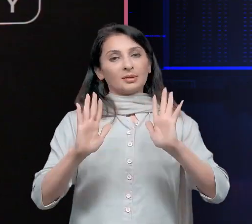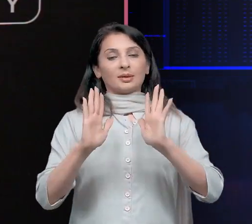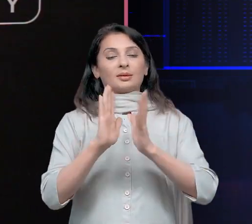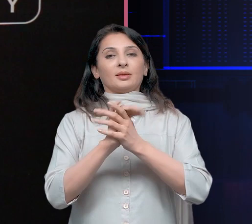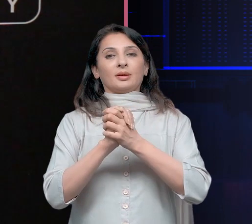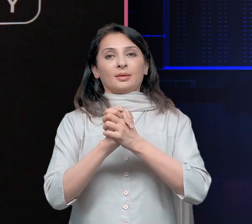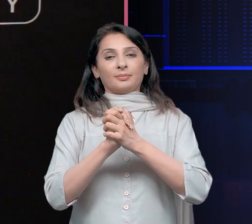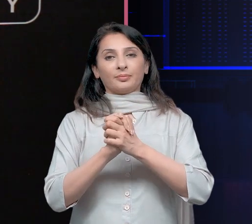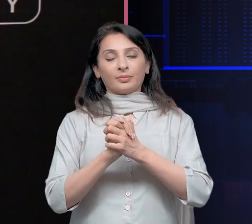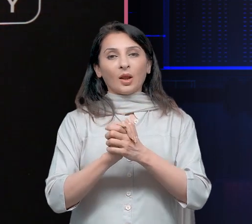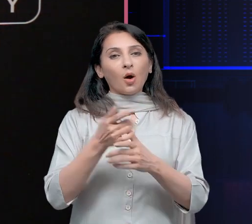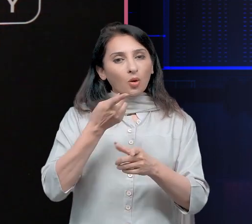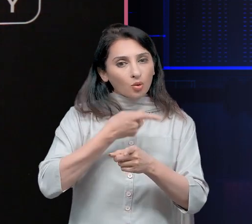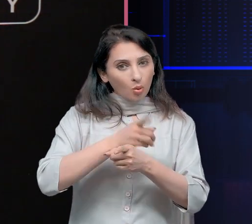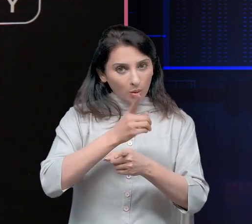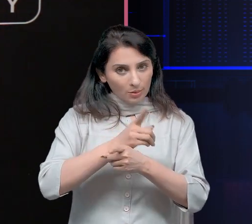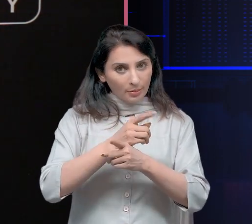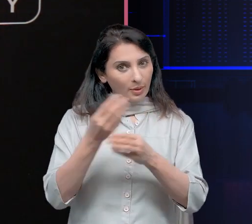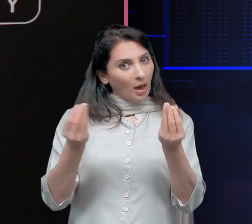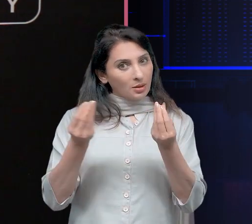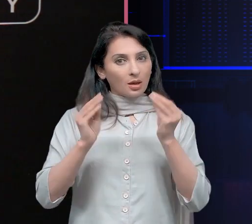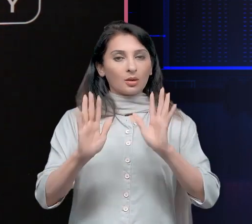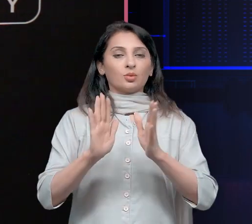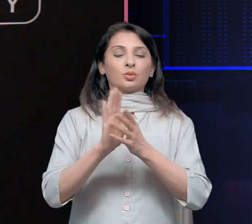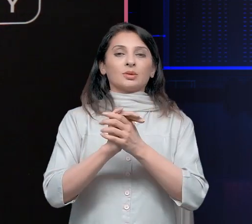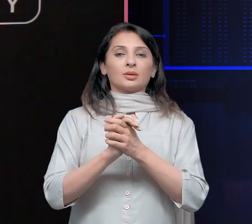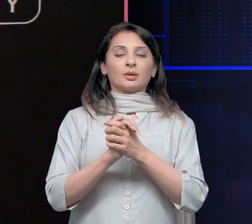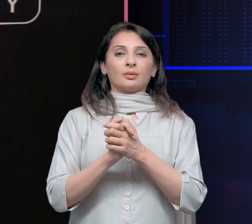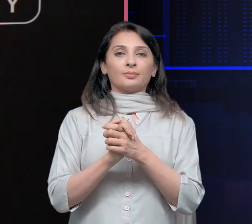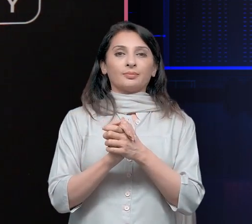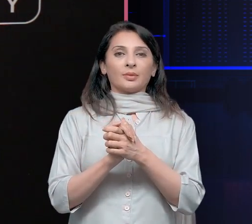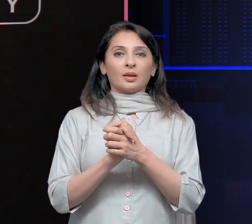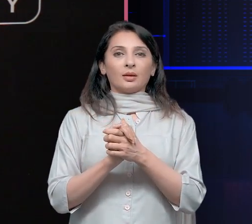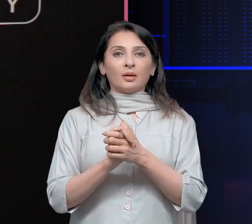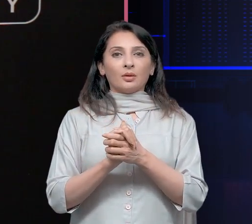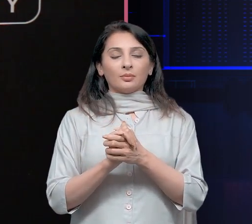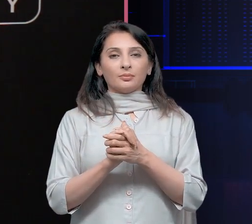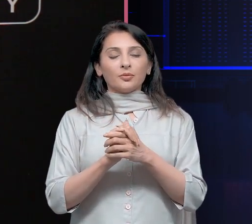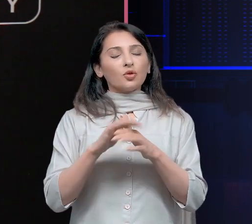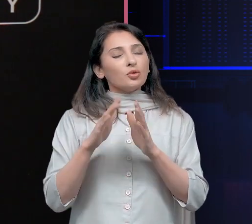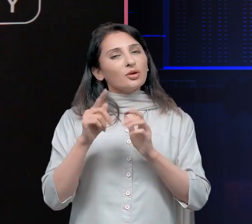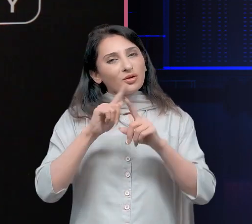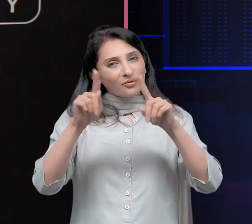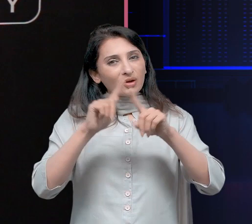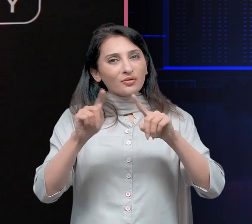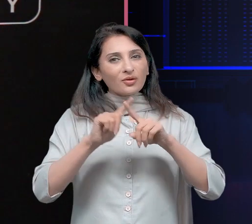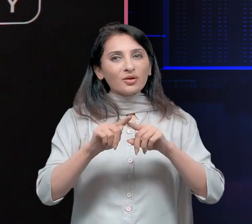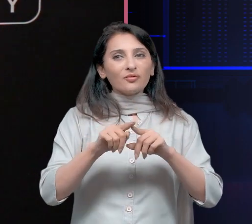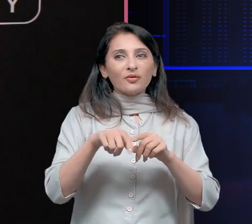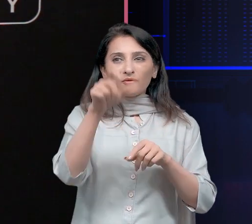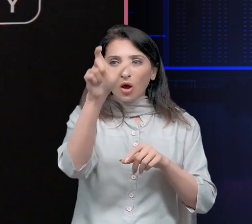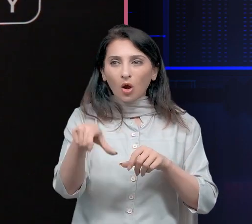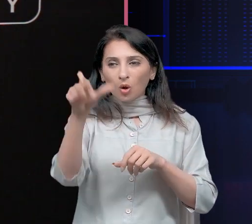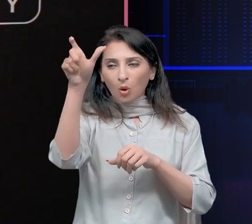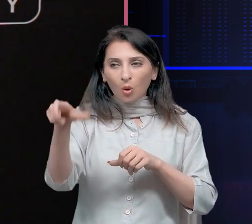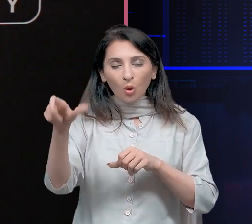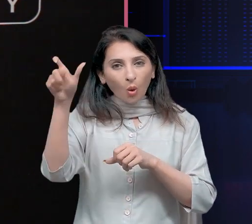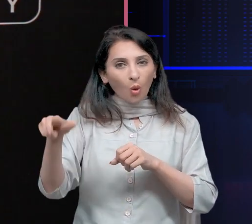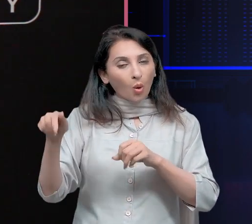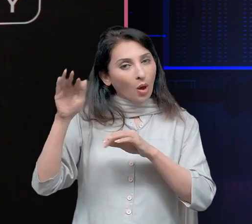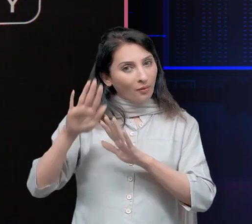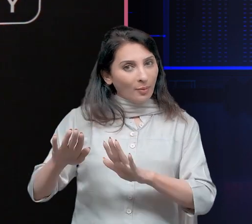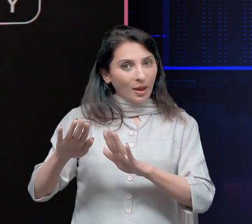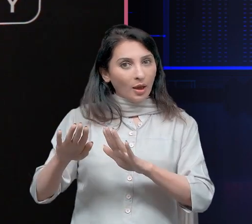these ऑफिसर्स डिस्ट्रिक्ट लेवल पे आपके स्प्रेड आउट हैं, तो ऑलरेडी है, तो उसको इस्तेमाल करें। अगेन इस चीज़ के लिए आपको